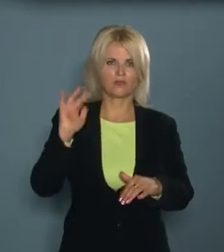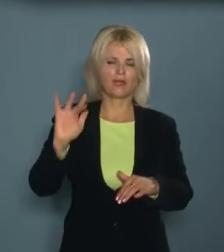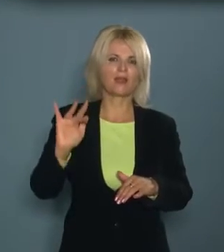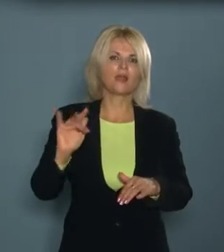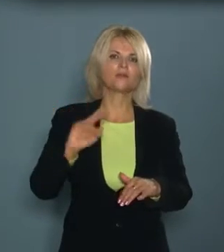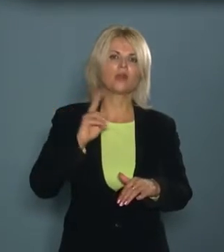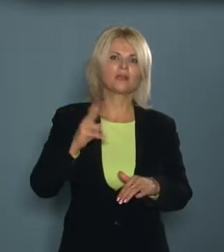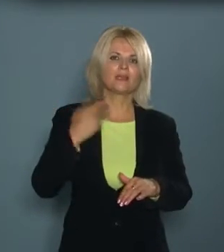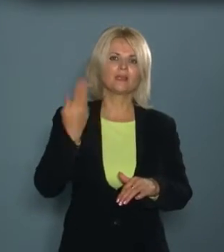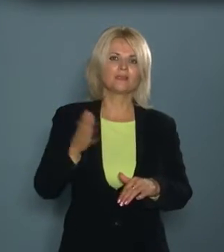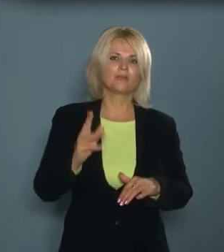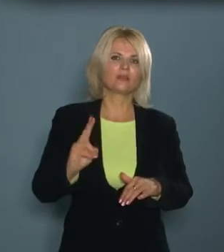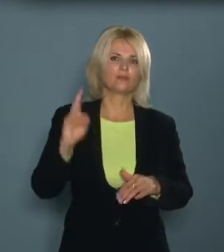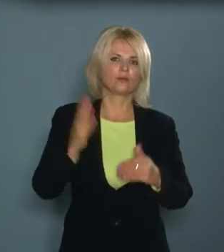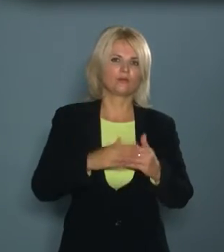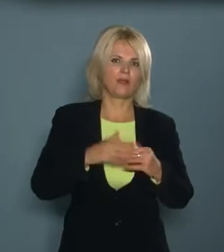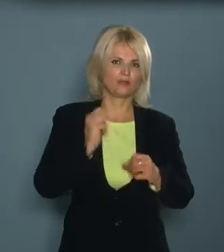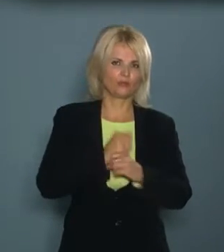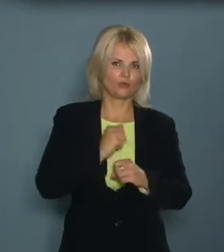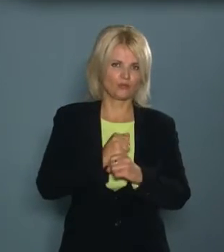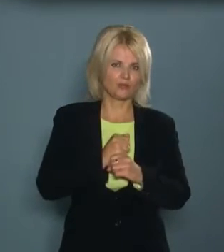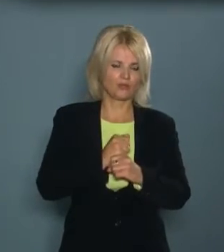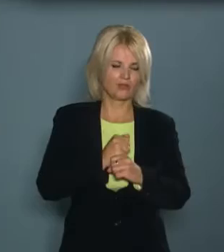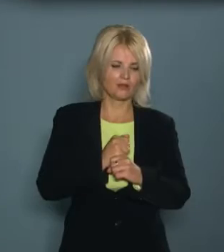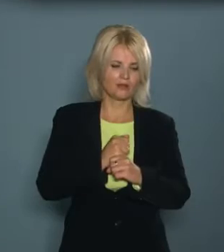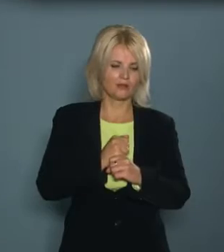mellett tevékenykedtek, vagy menetben